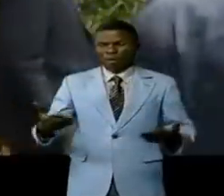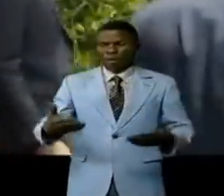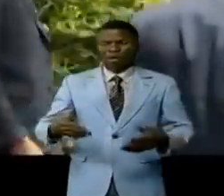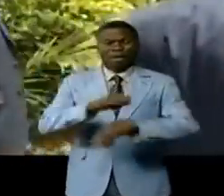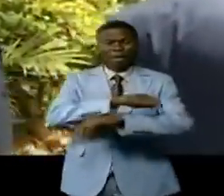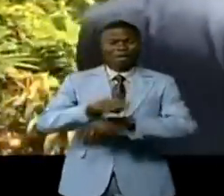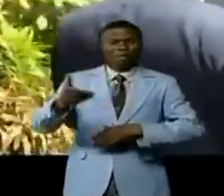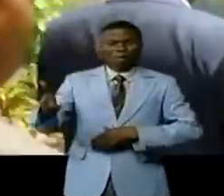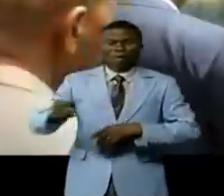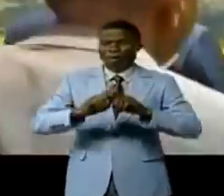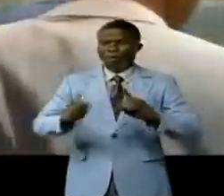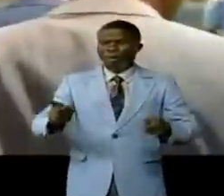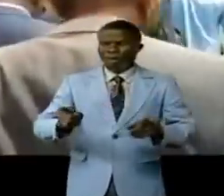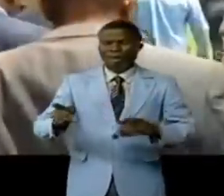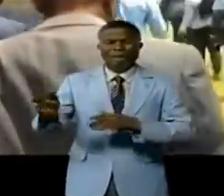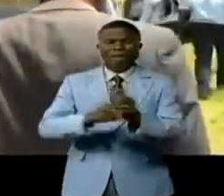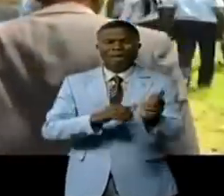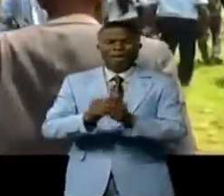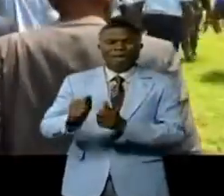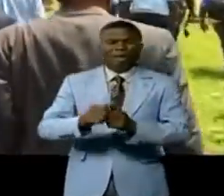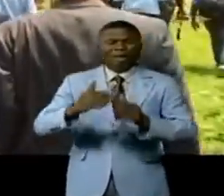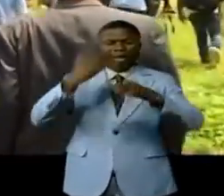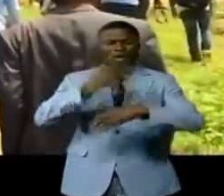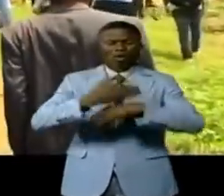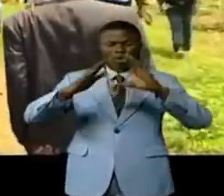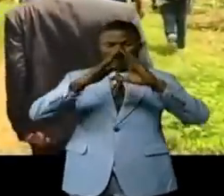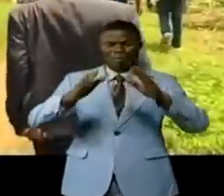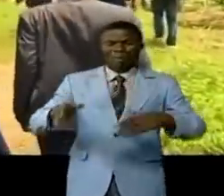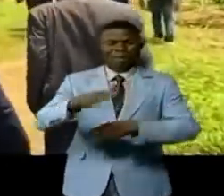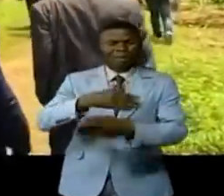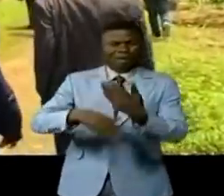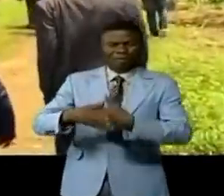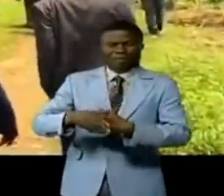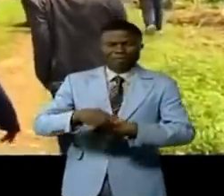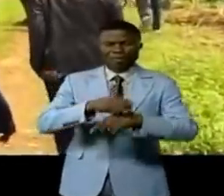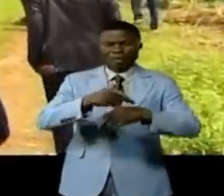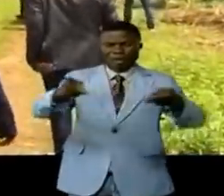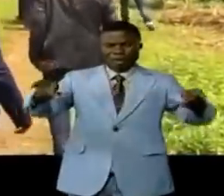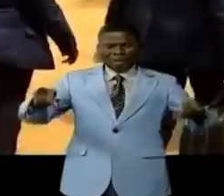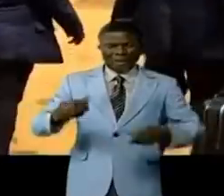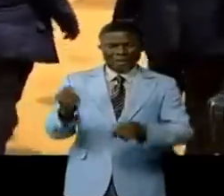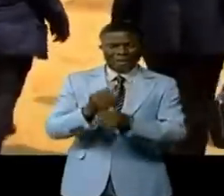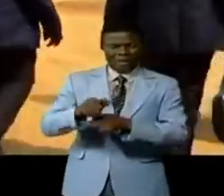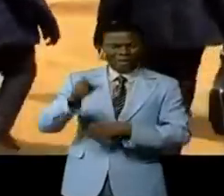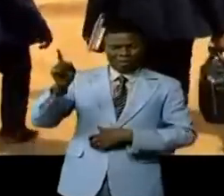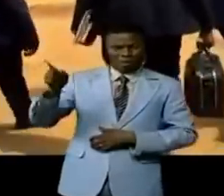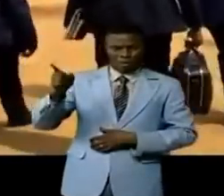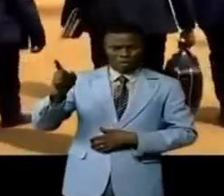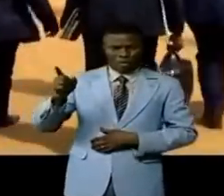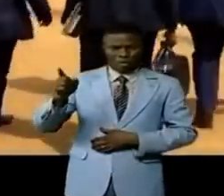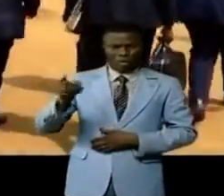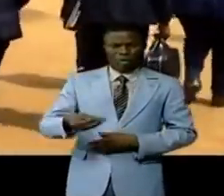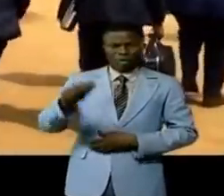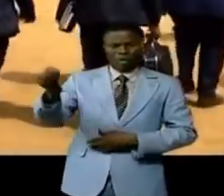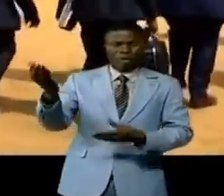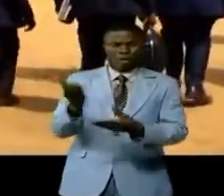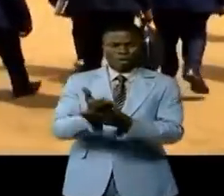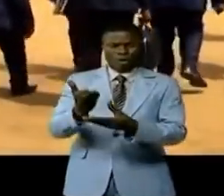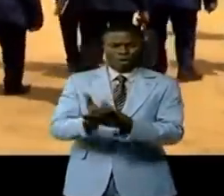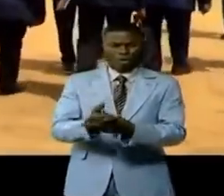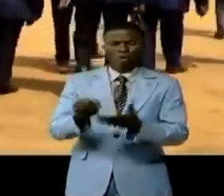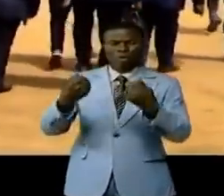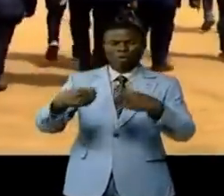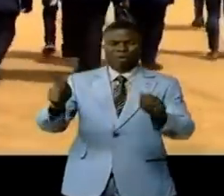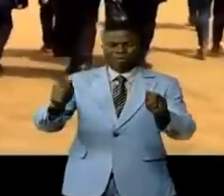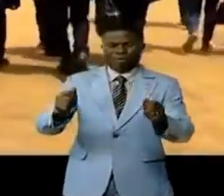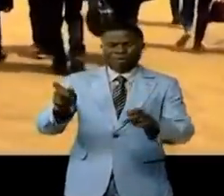installations vandalisées par les occupations anarchiques. Les services du cadastre opérant à Boende ont octroyé des actes de vente à